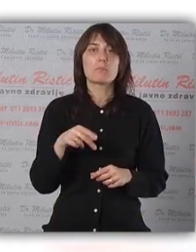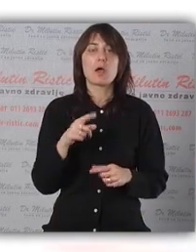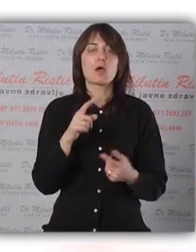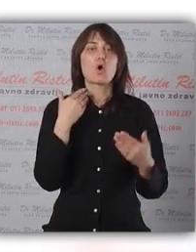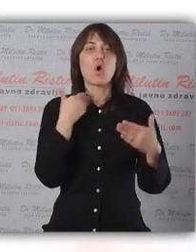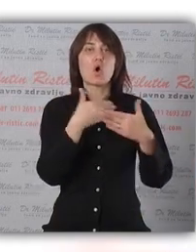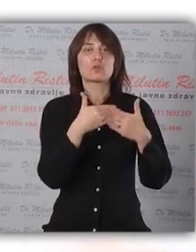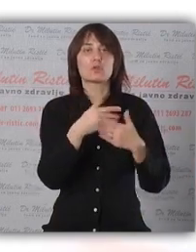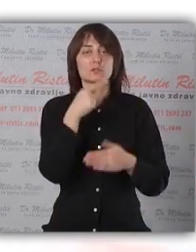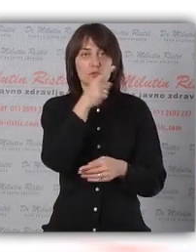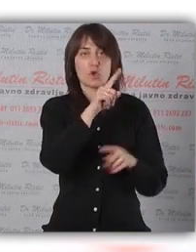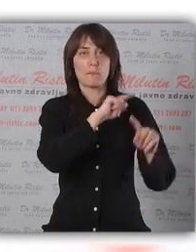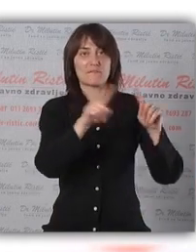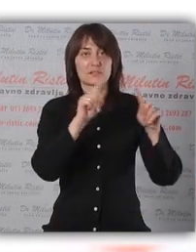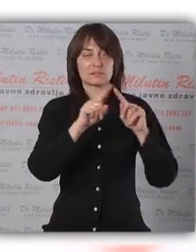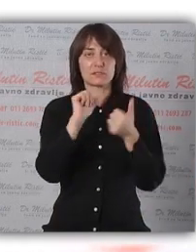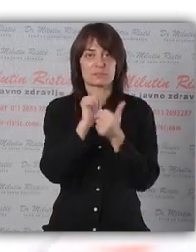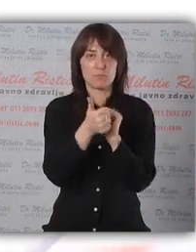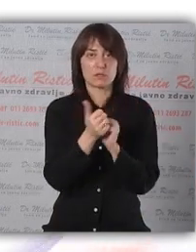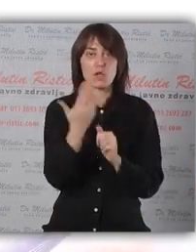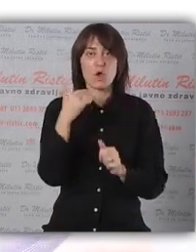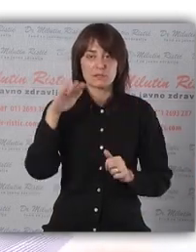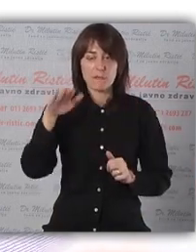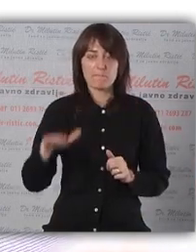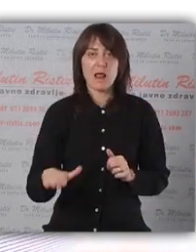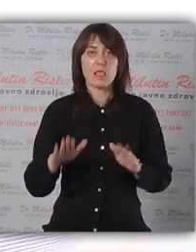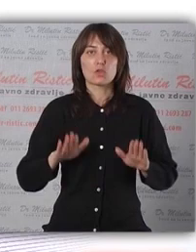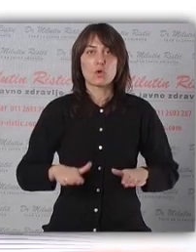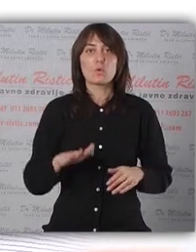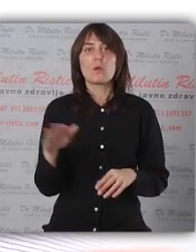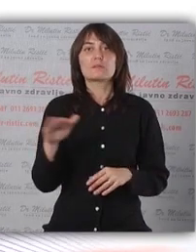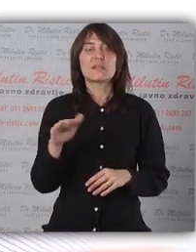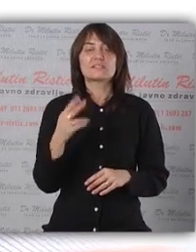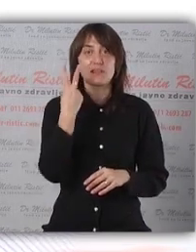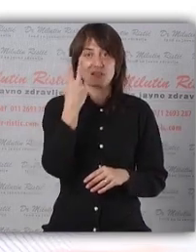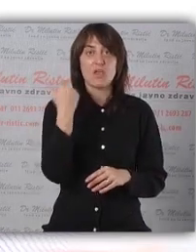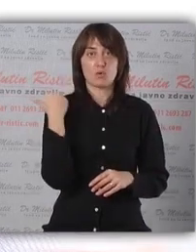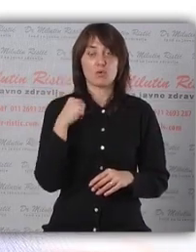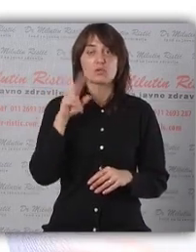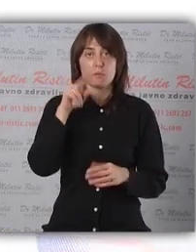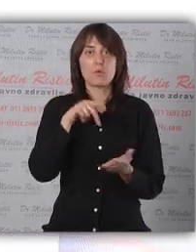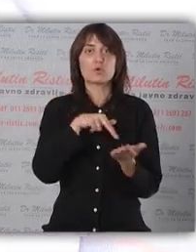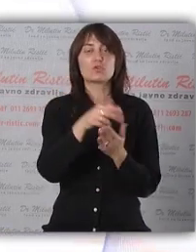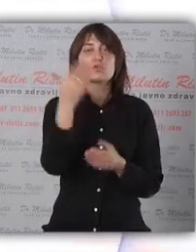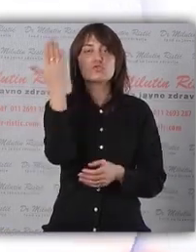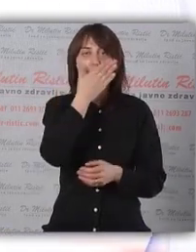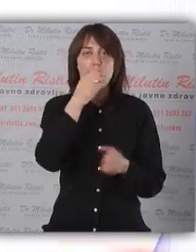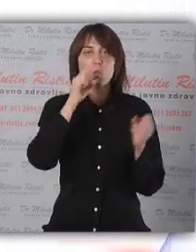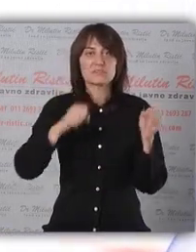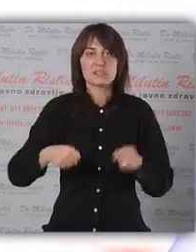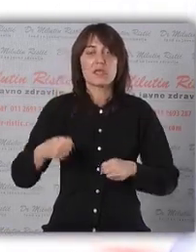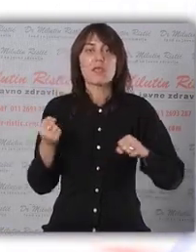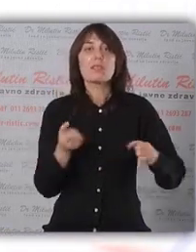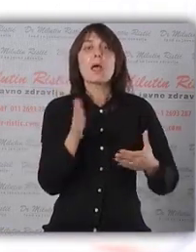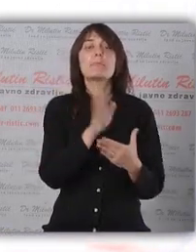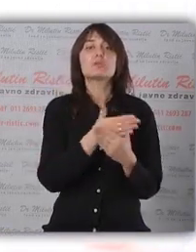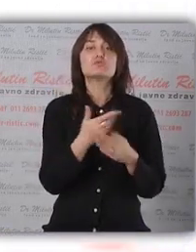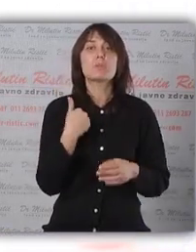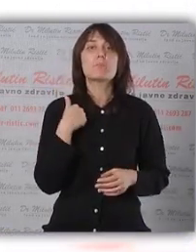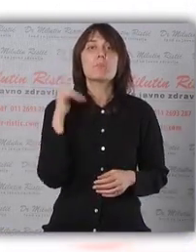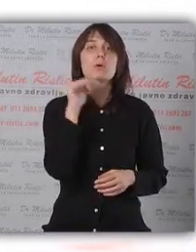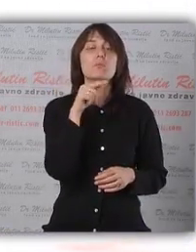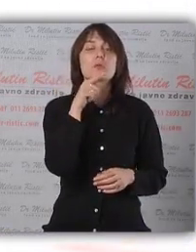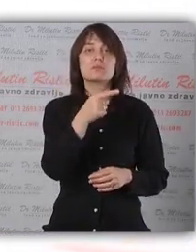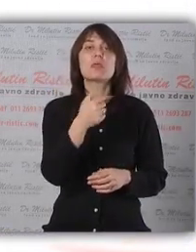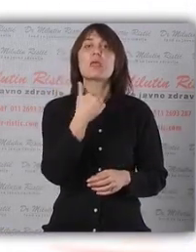imaju odnos prema toj vrsti sporta od malih nogu, deca čak već sa dve godine mogu da idu u školu